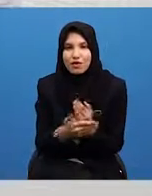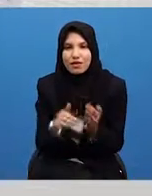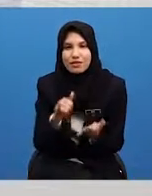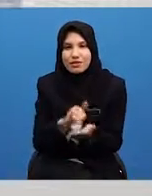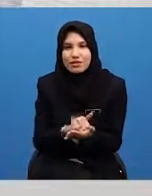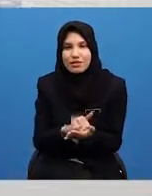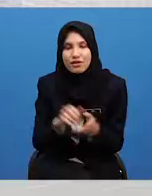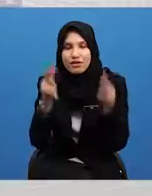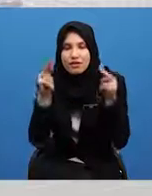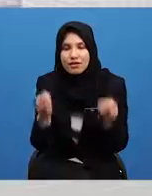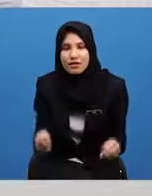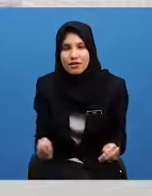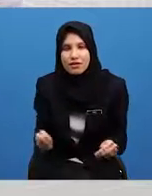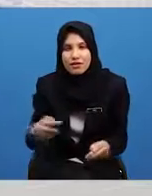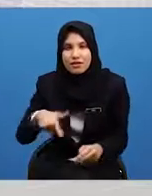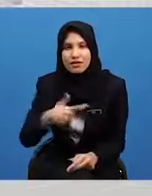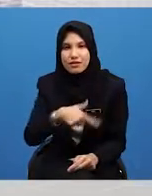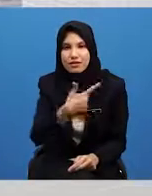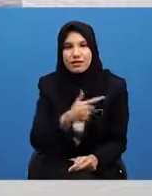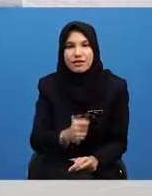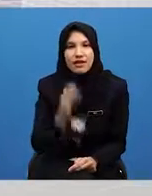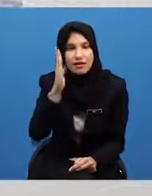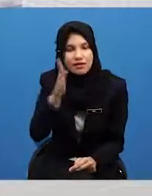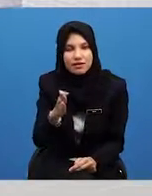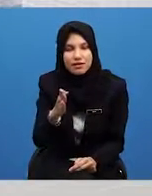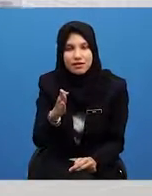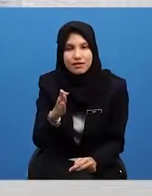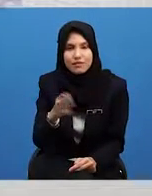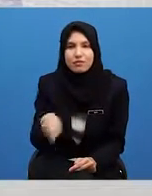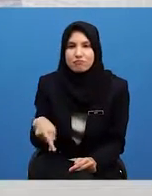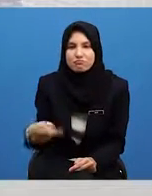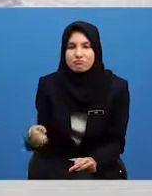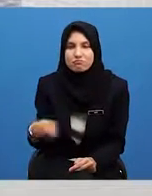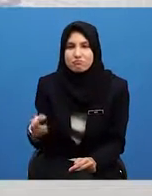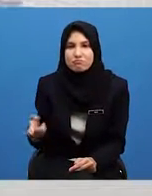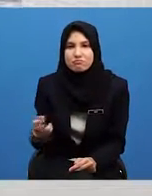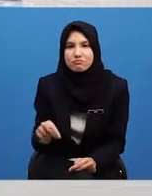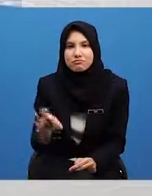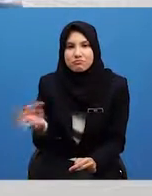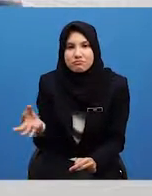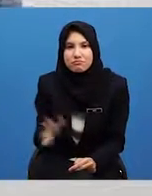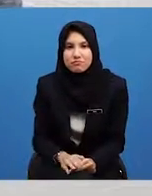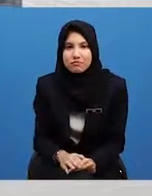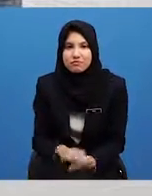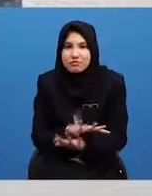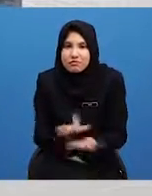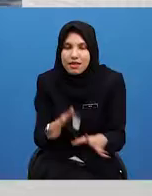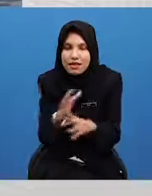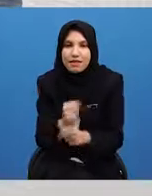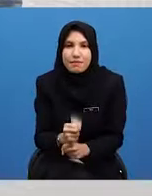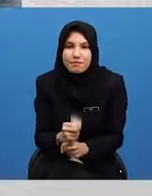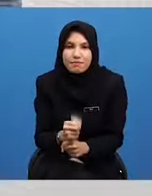itu, nelayan di lautan akan mengalami kerugian dan tidak dapat